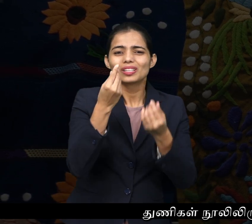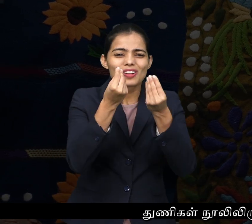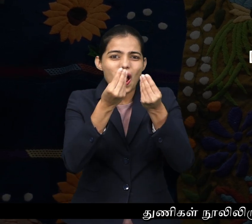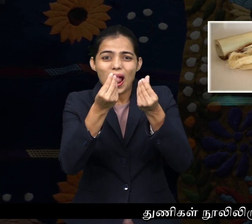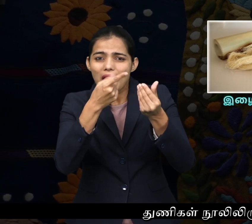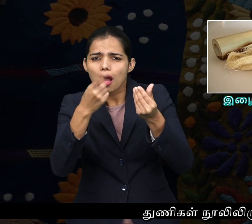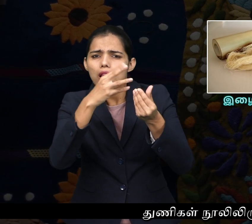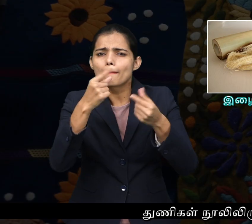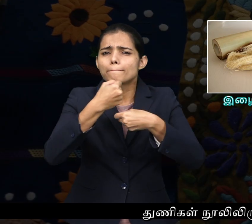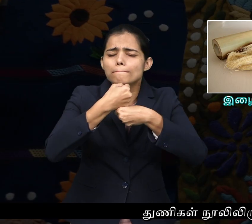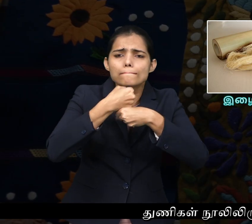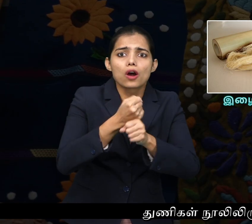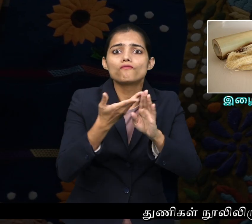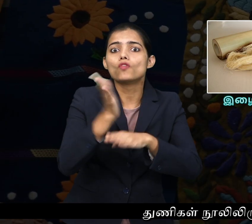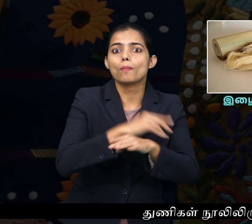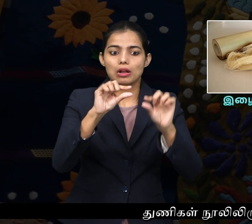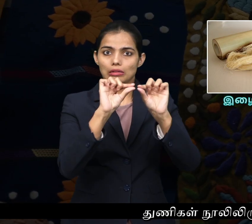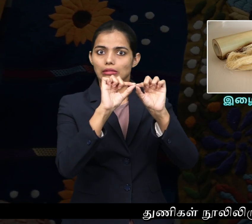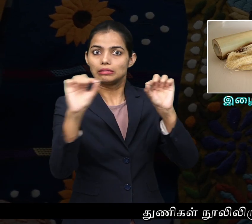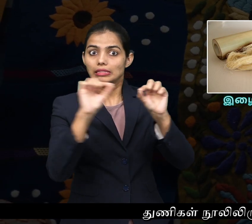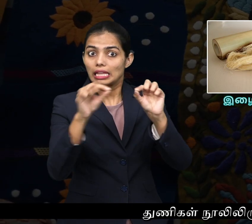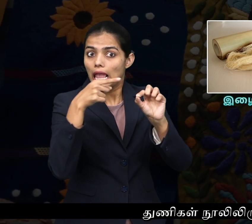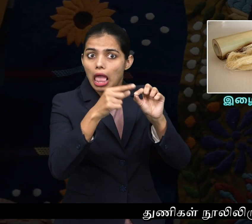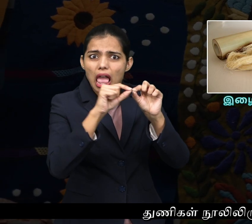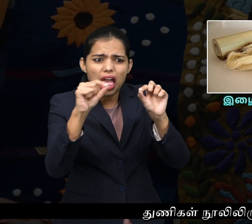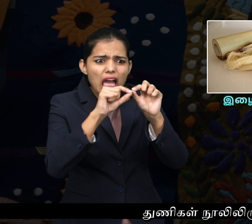துணிகள் நூலிலிருந்து தயாரிக்கப்படுகின்றன.